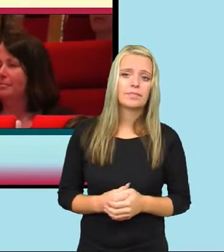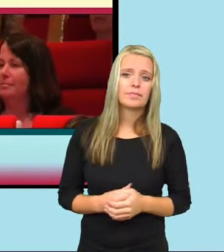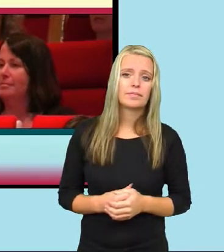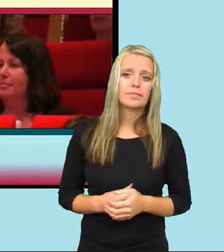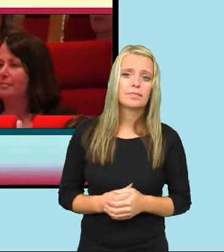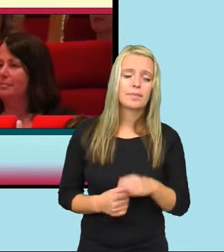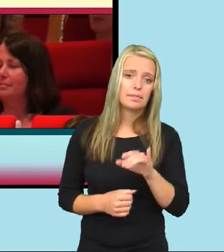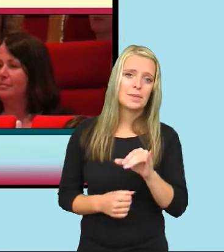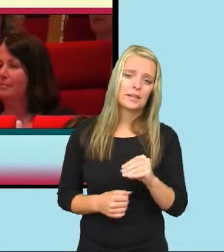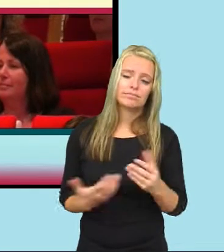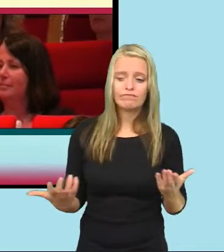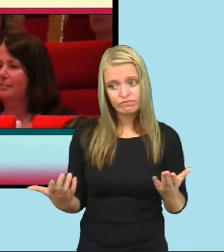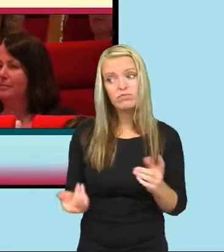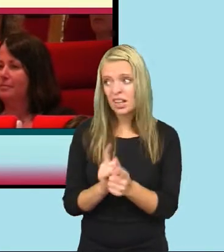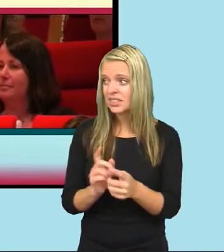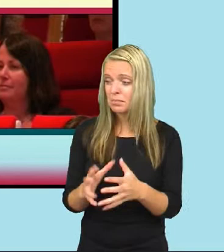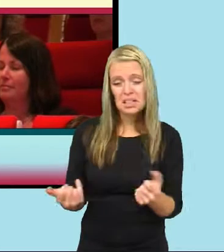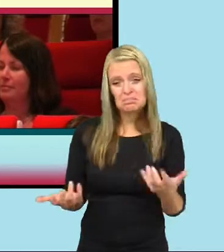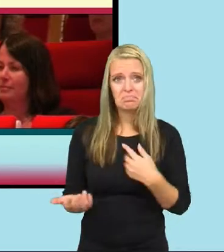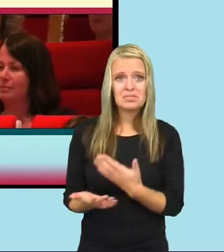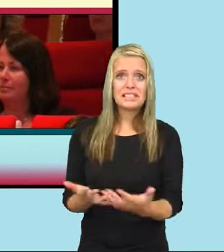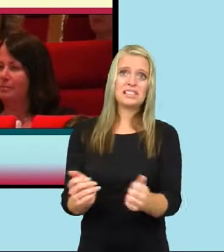Mm. Ja. Det har säkert varit, men inget kommer på en gång.